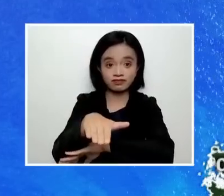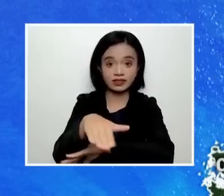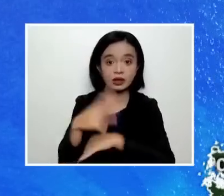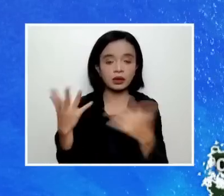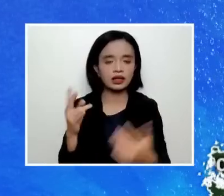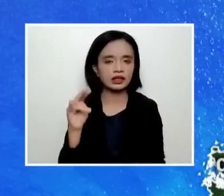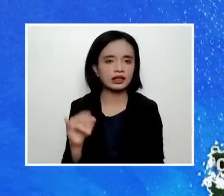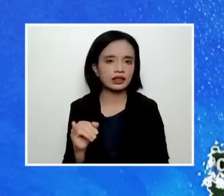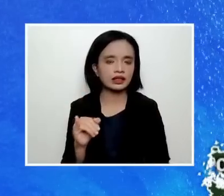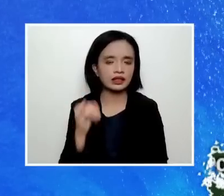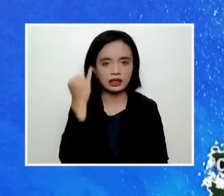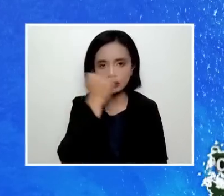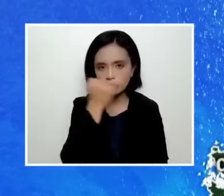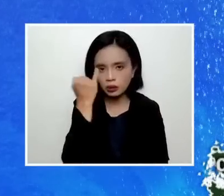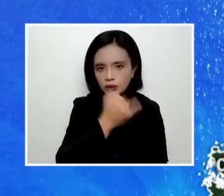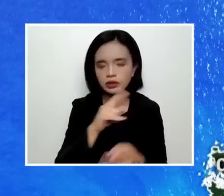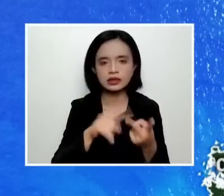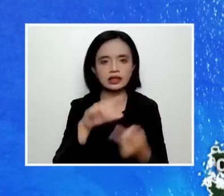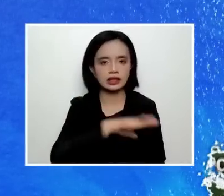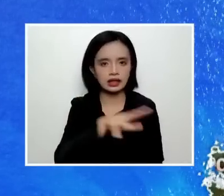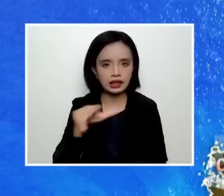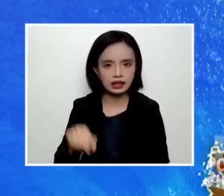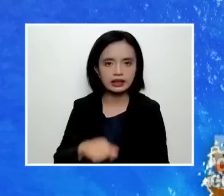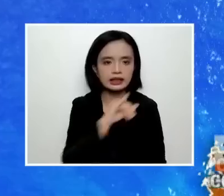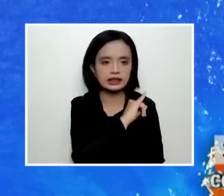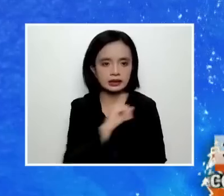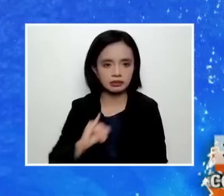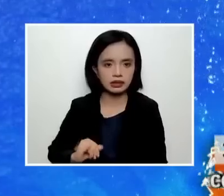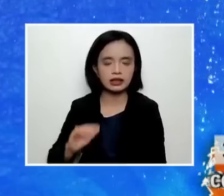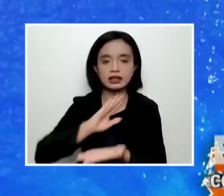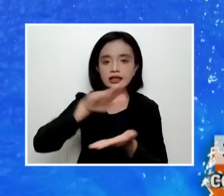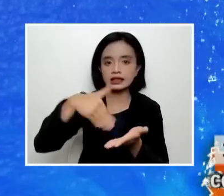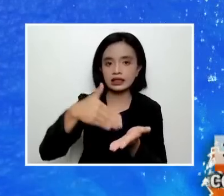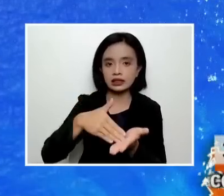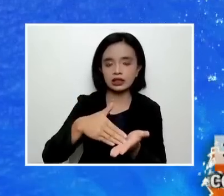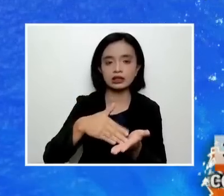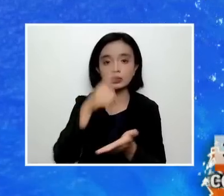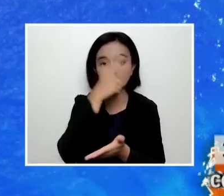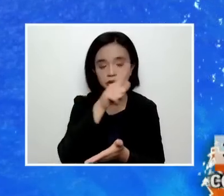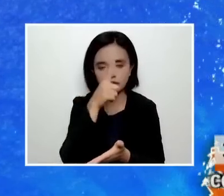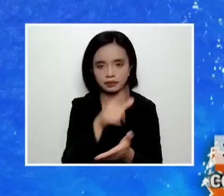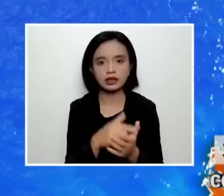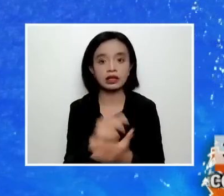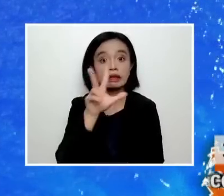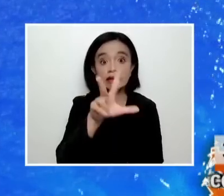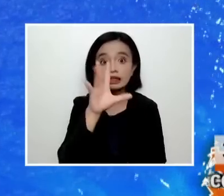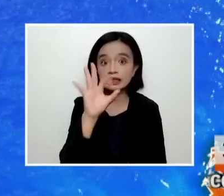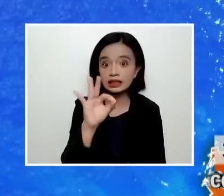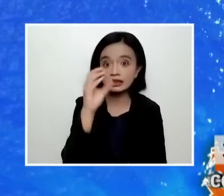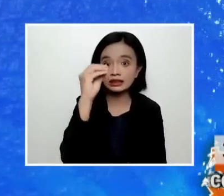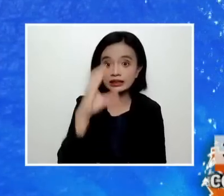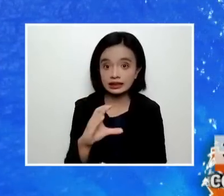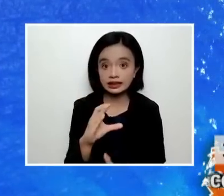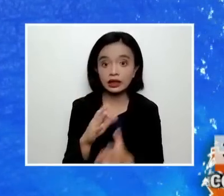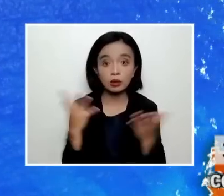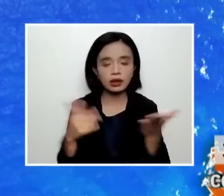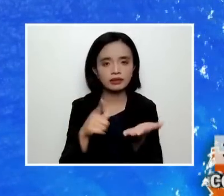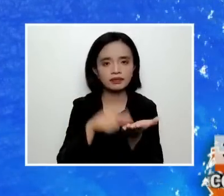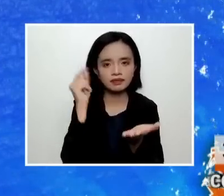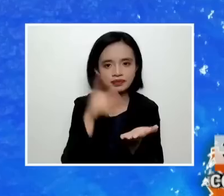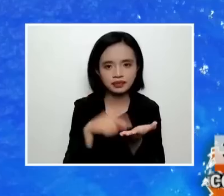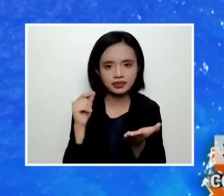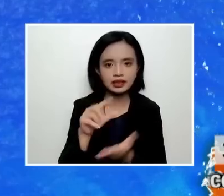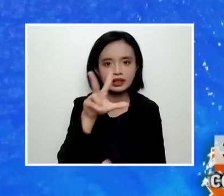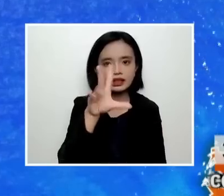Region, Cagayan, Isabela at Central Luzon. Nasa 39 degrees Celsius din ang heat index sa may Tarlac City at